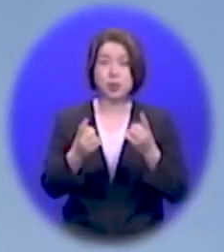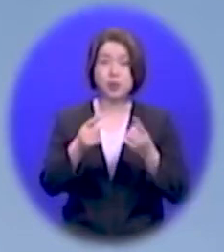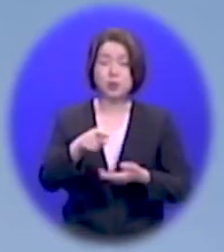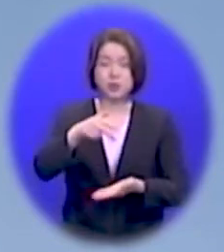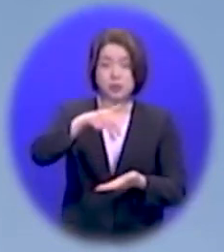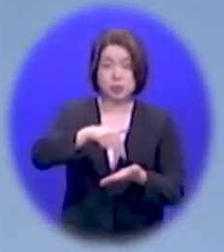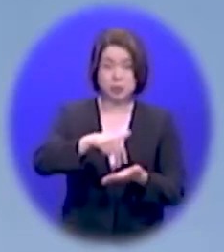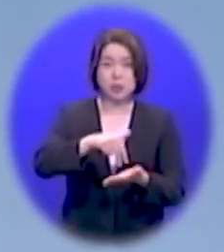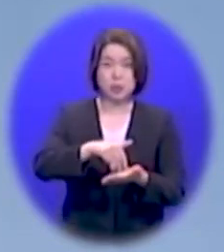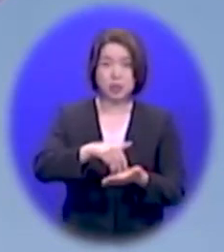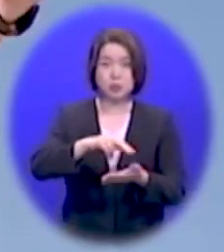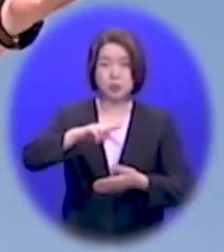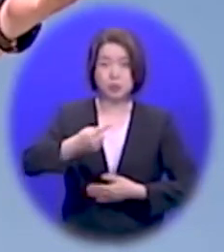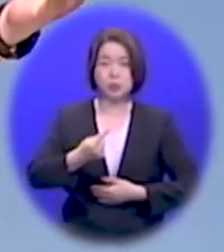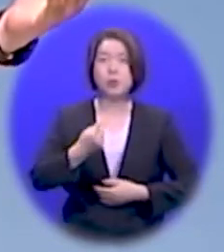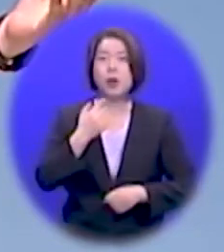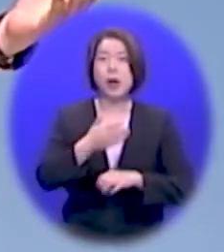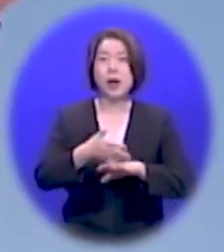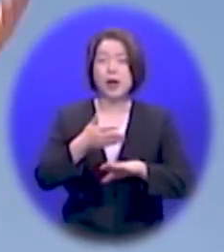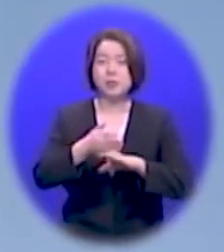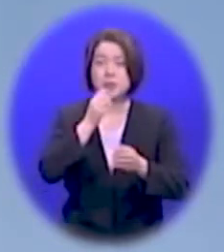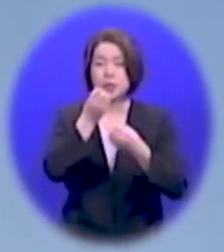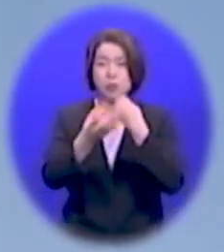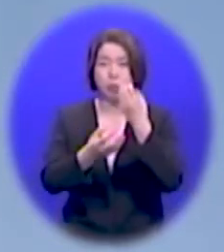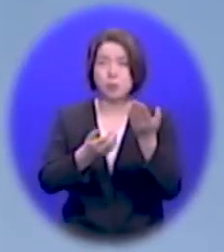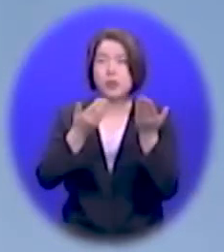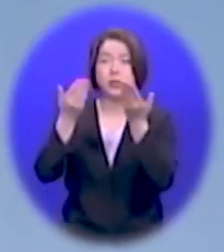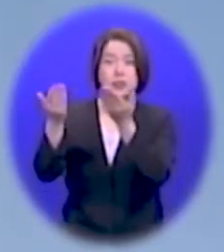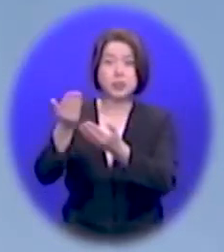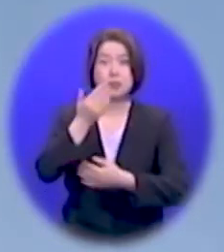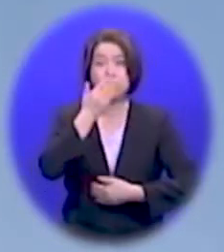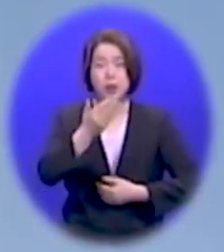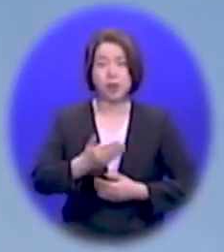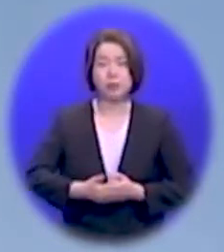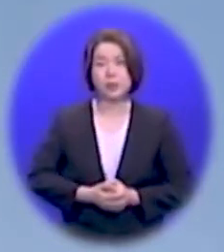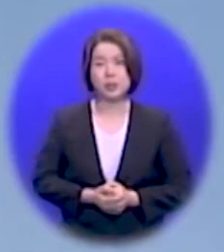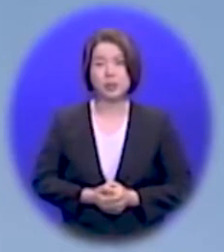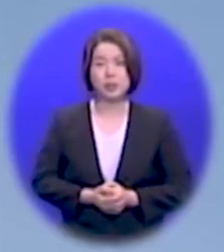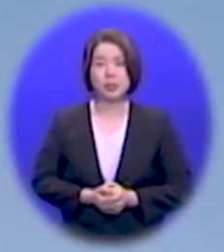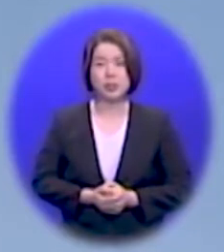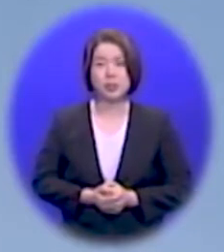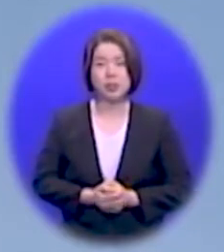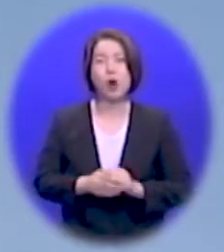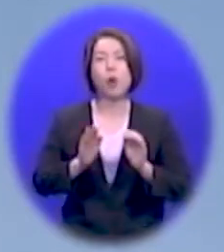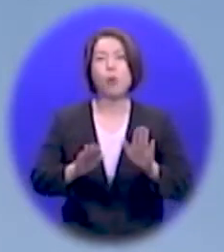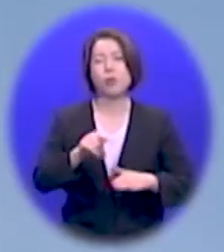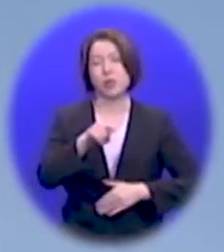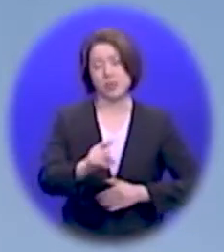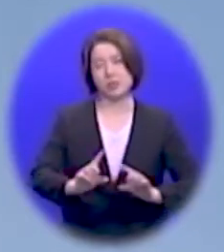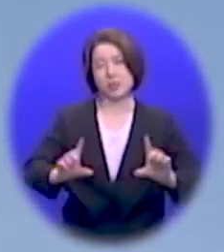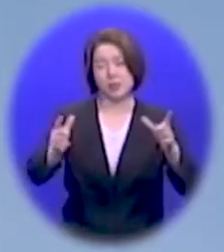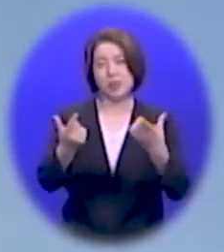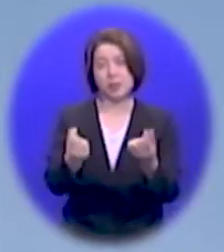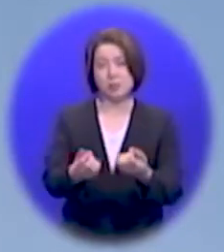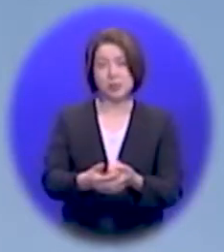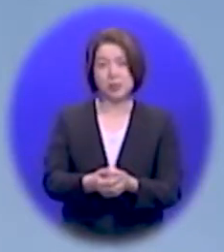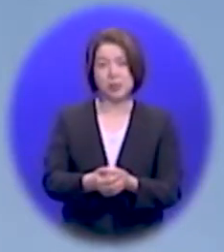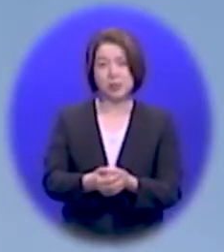처지에서 감사를 고백하게 한 거예요 오늘이 그날 인 것입니다